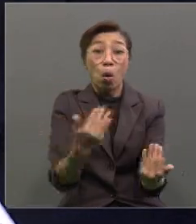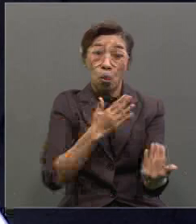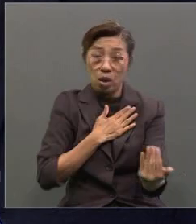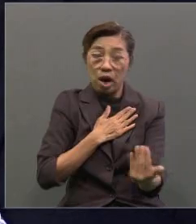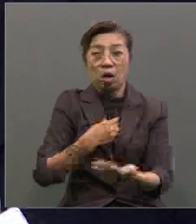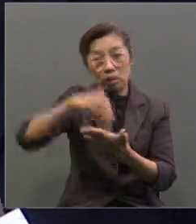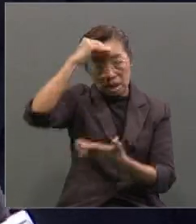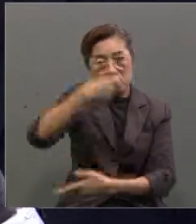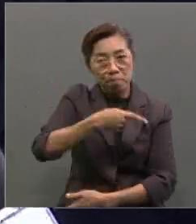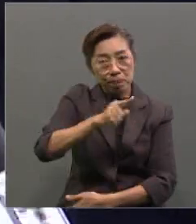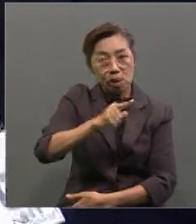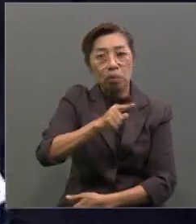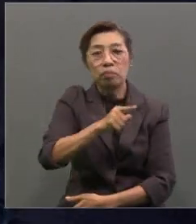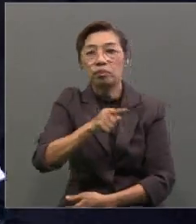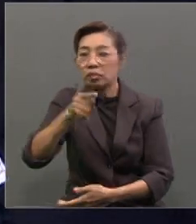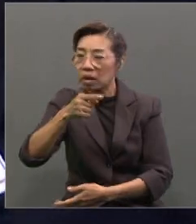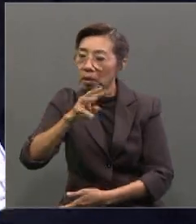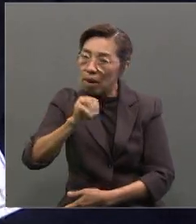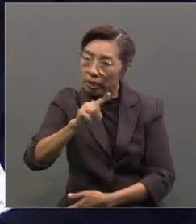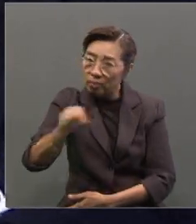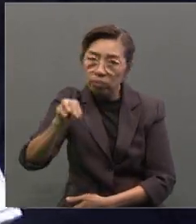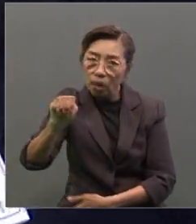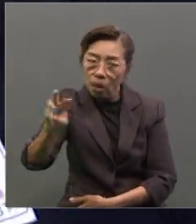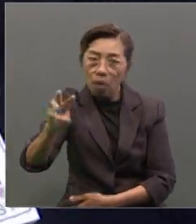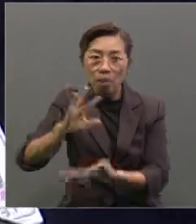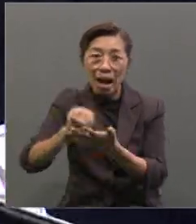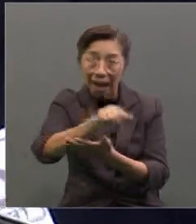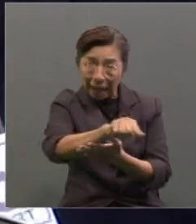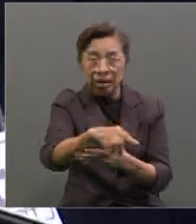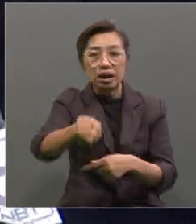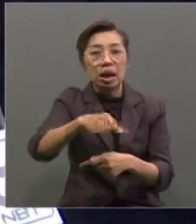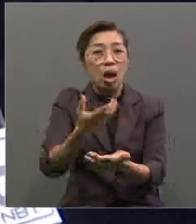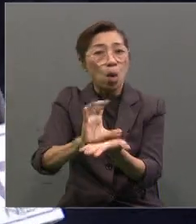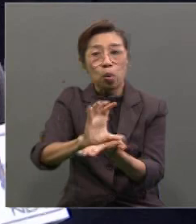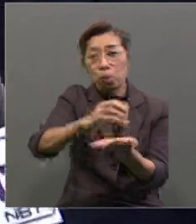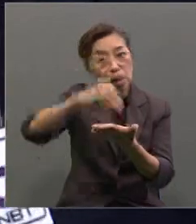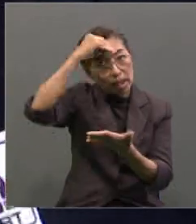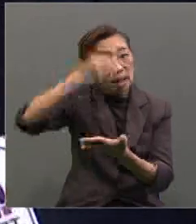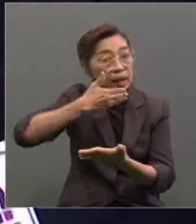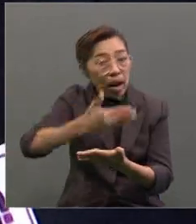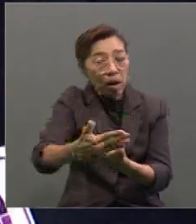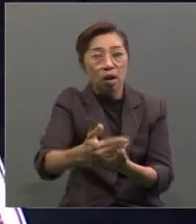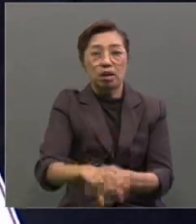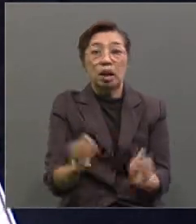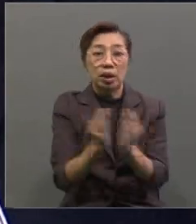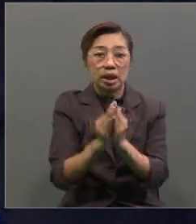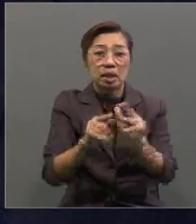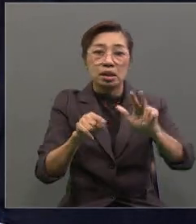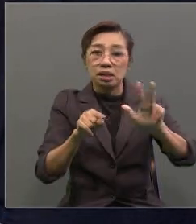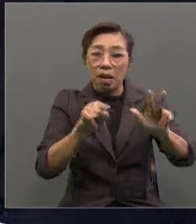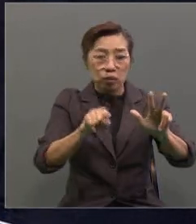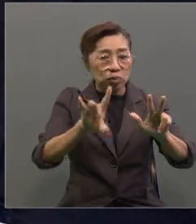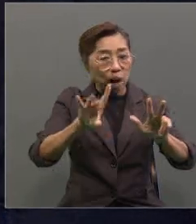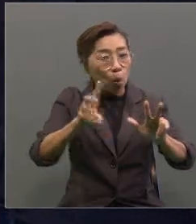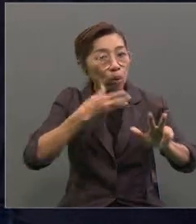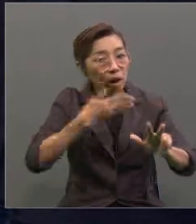ถมมัธยมจนเข้ามหาลัยแล้วลูกแม่เรียน 3.86 3.87 มาตลอดแล้วเขาก็เป็นเด็กที่มีความ